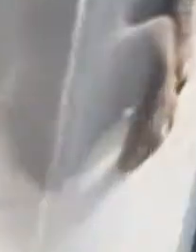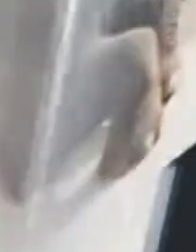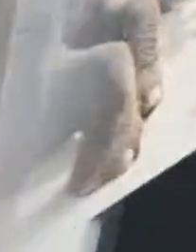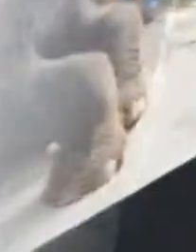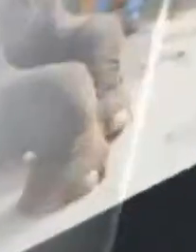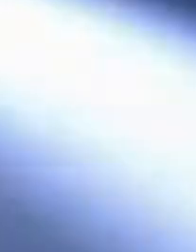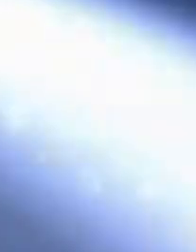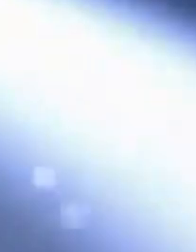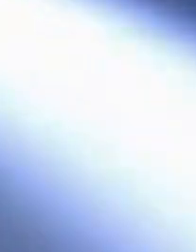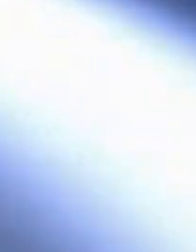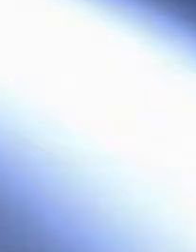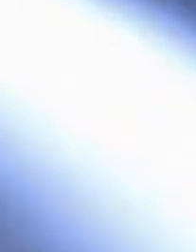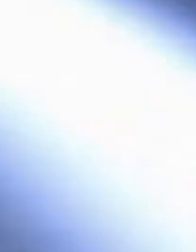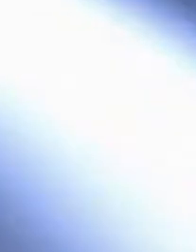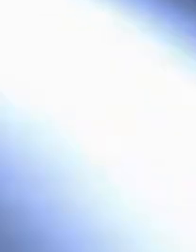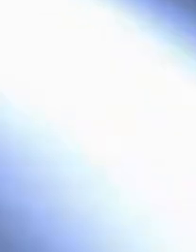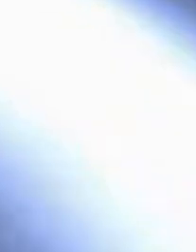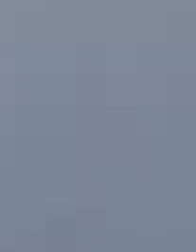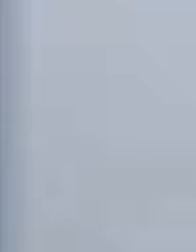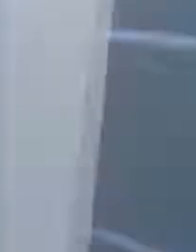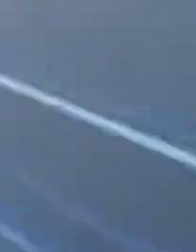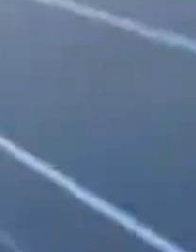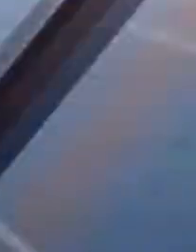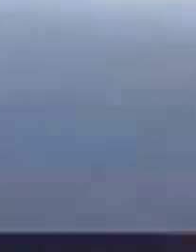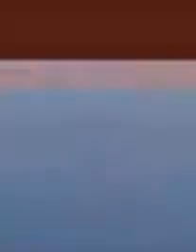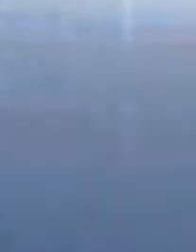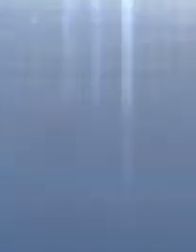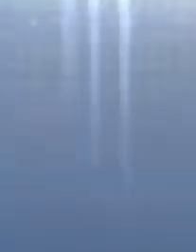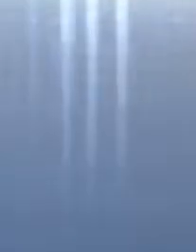ข่าวเสาร์อาทิตย์คู่ข่าวเสาร์อาทิตย